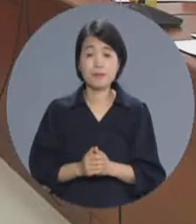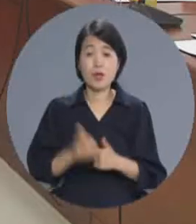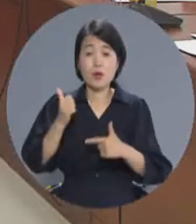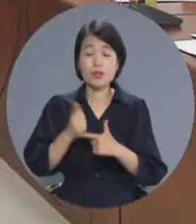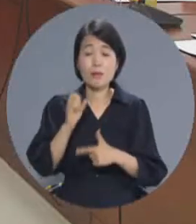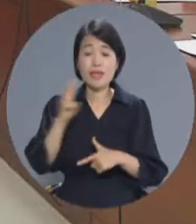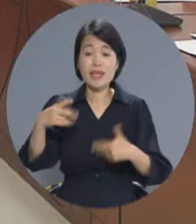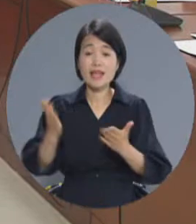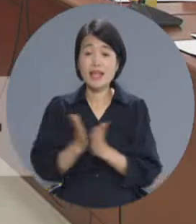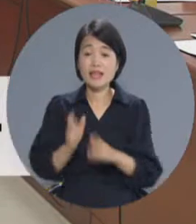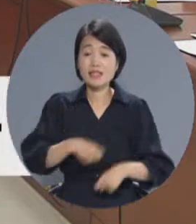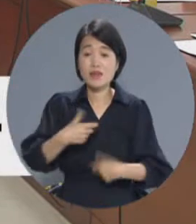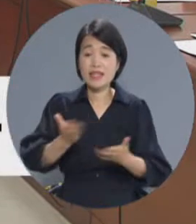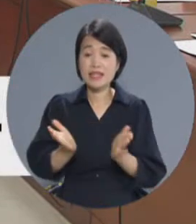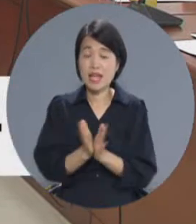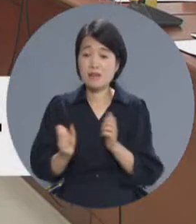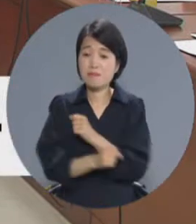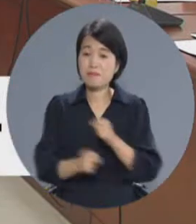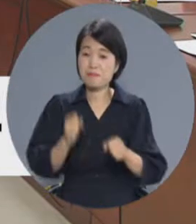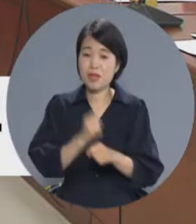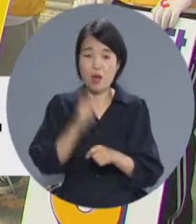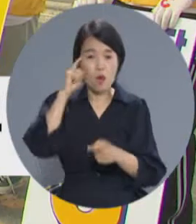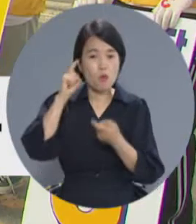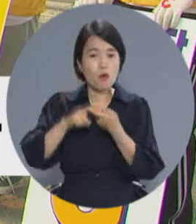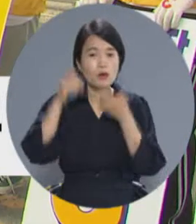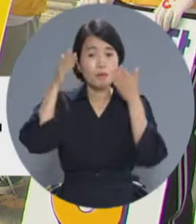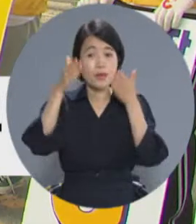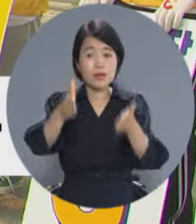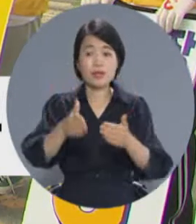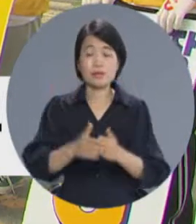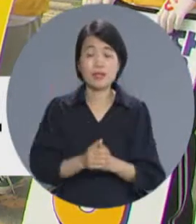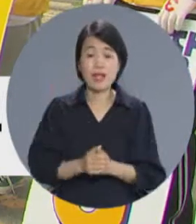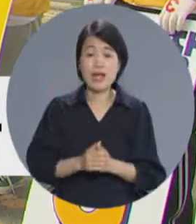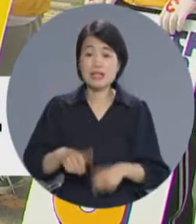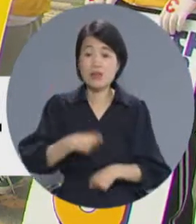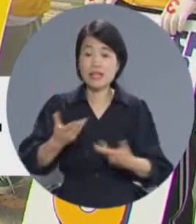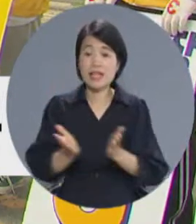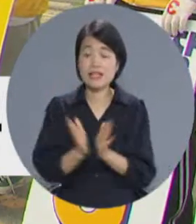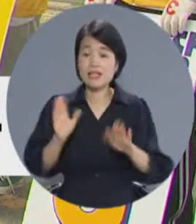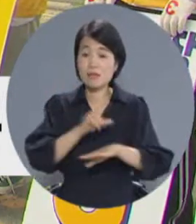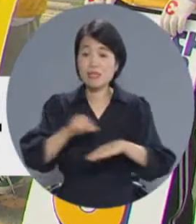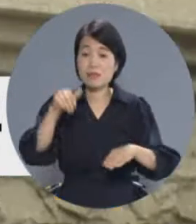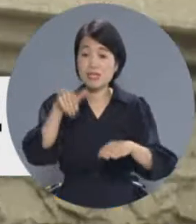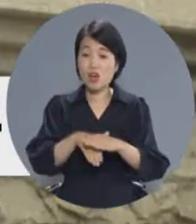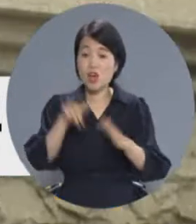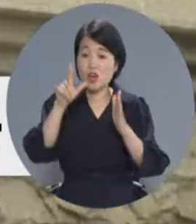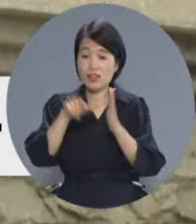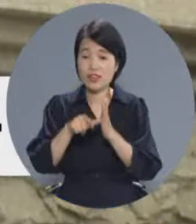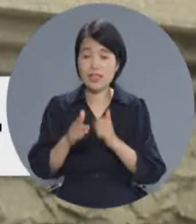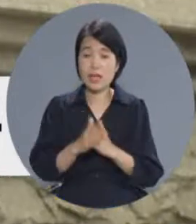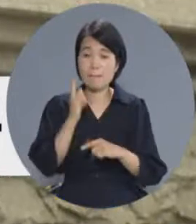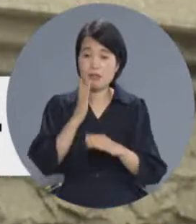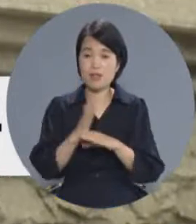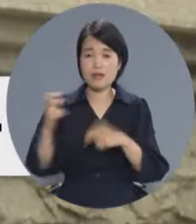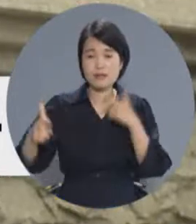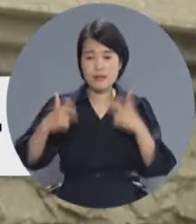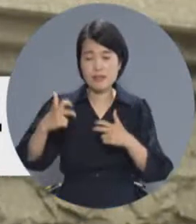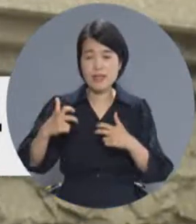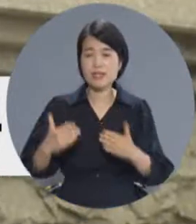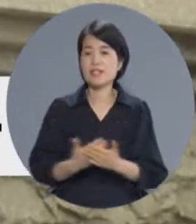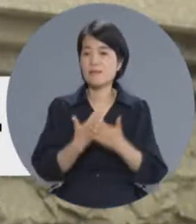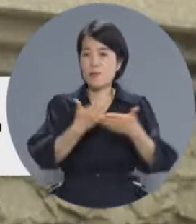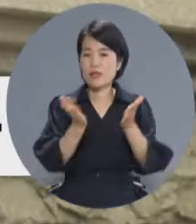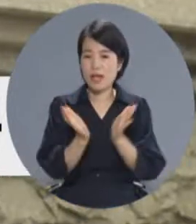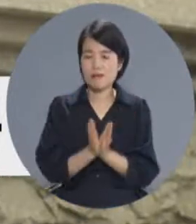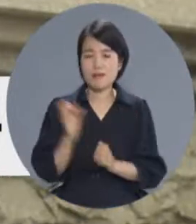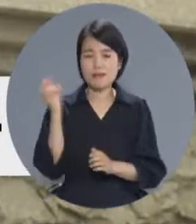야당인 정의당 의상 회복도 관심사입니다 정의당은 이번 지방선거에서 민주당 을 현자는 진보 정당